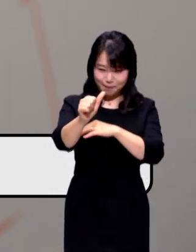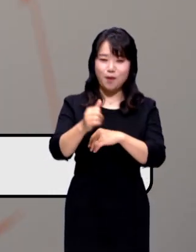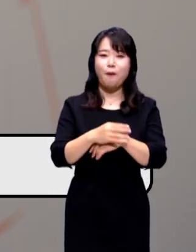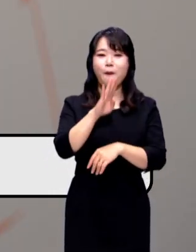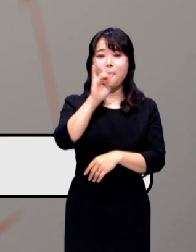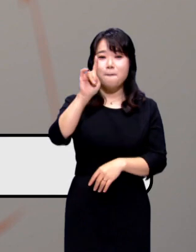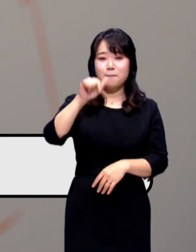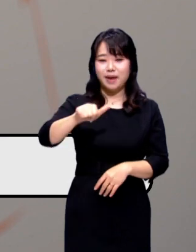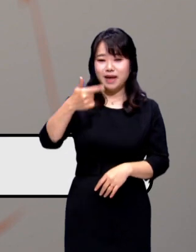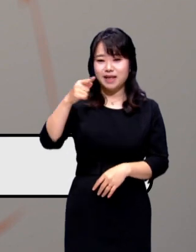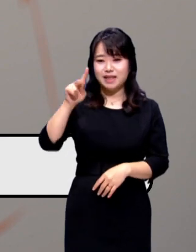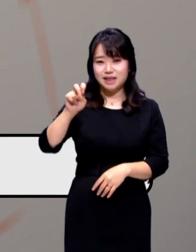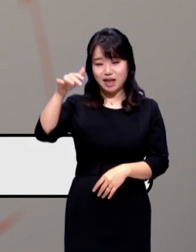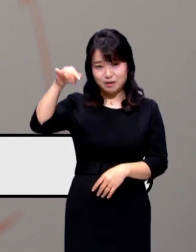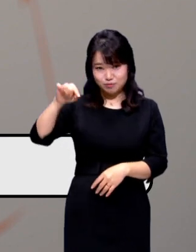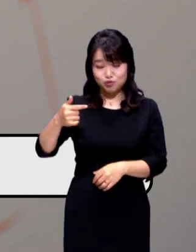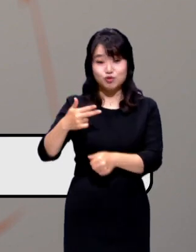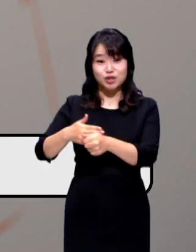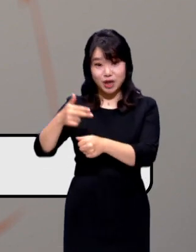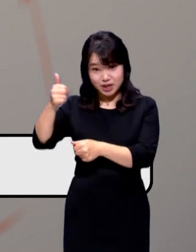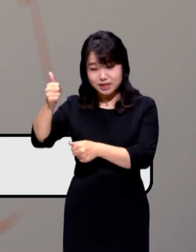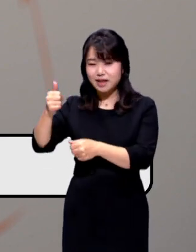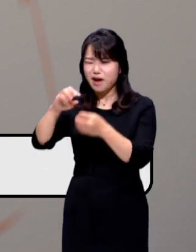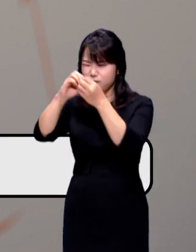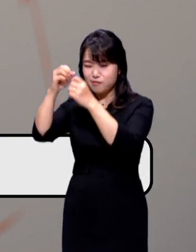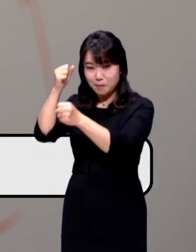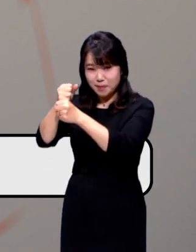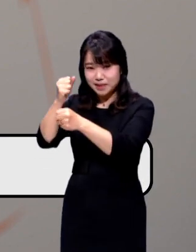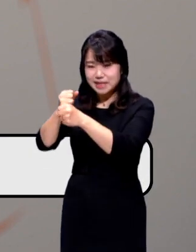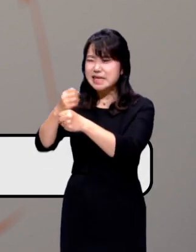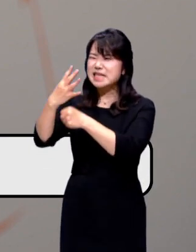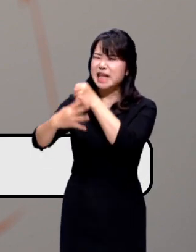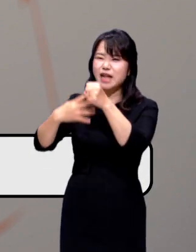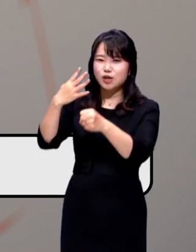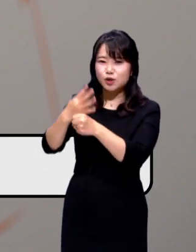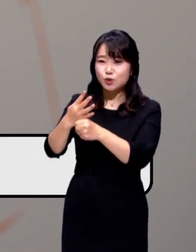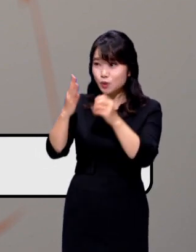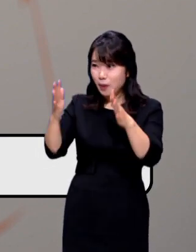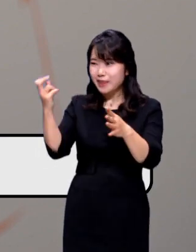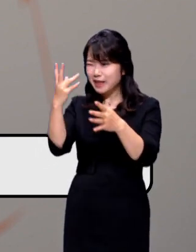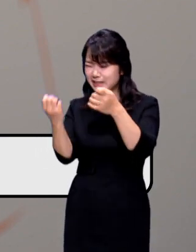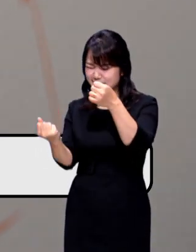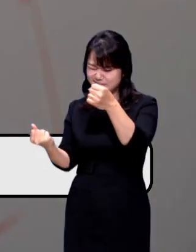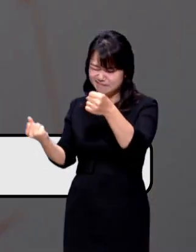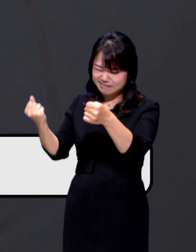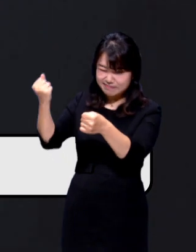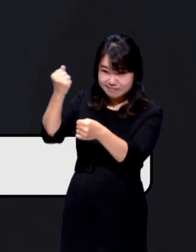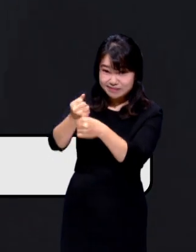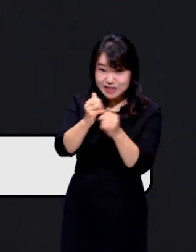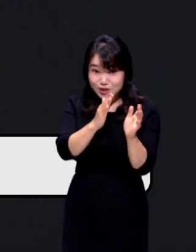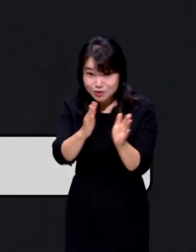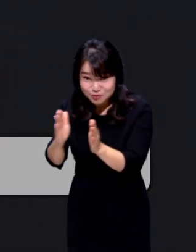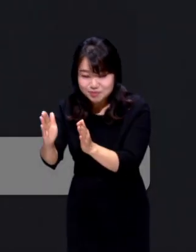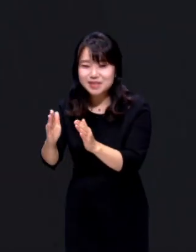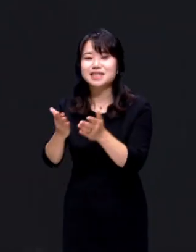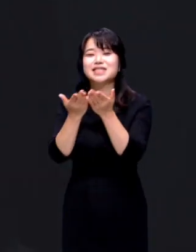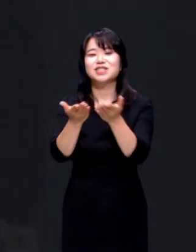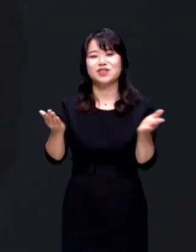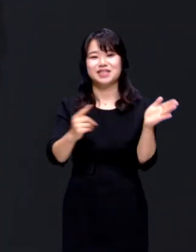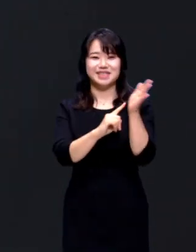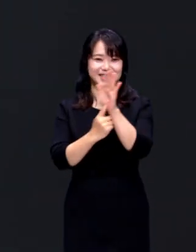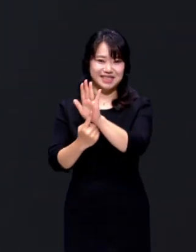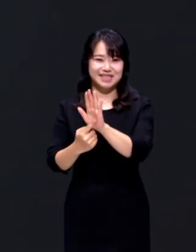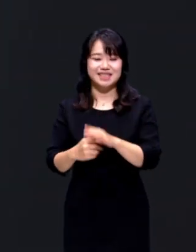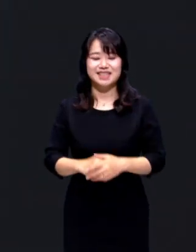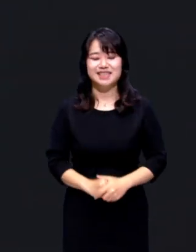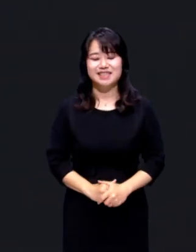다다익선이 최근 4년여의 복원 과정을 거쳐서 다시 켜지게 된 것을 기념하는 아카이브 기획 전시입니다.